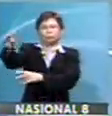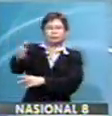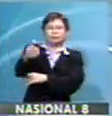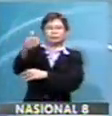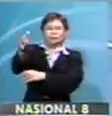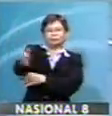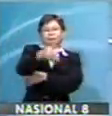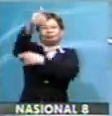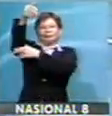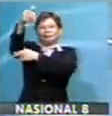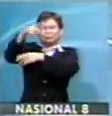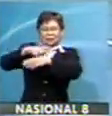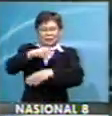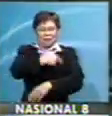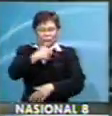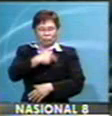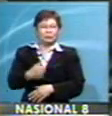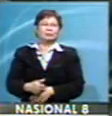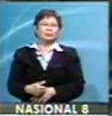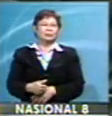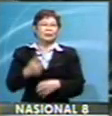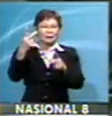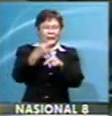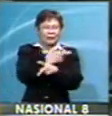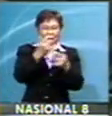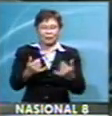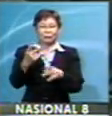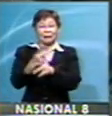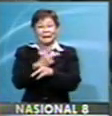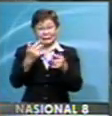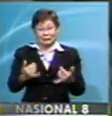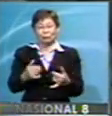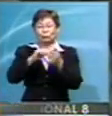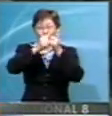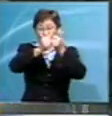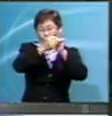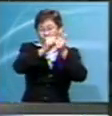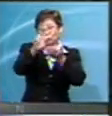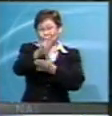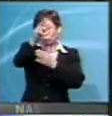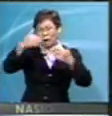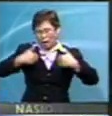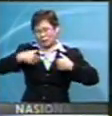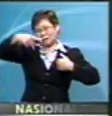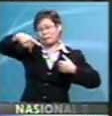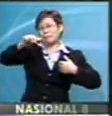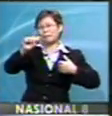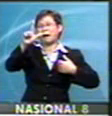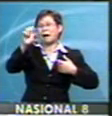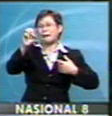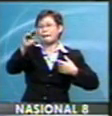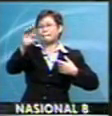cabaran jalur Gemilang di Indonesia tapi kali ini oleh kerana sukan ini diadakan di Palembang di